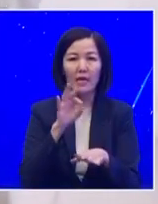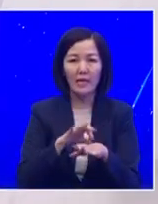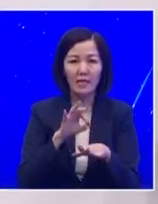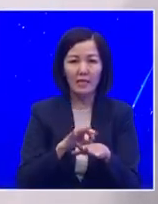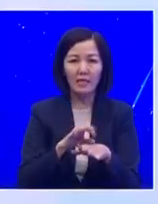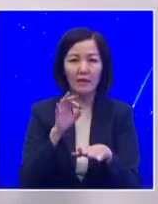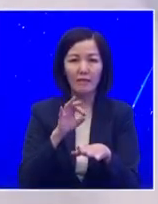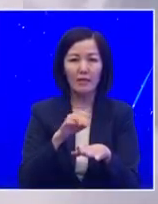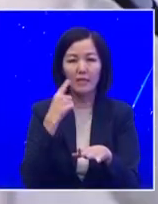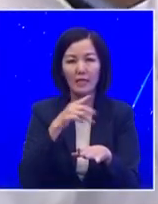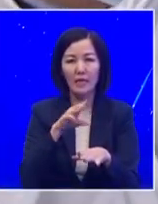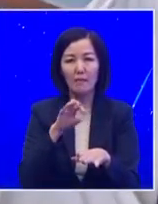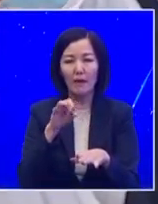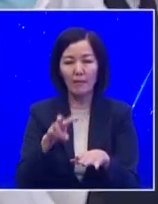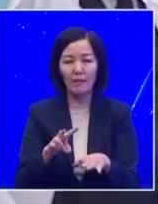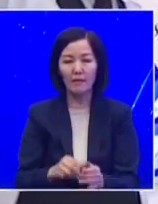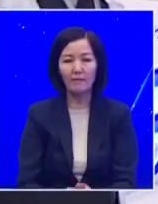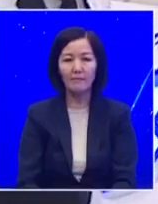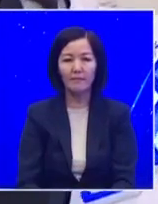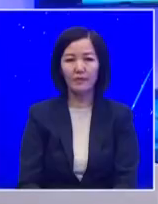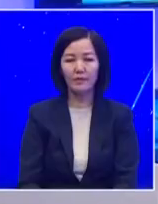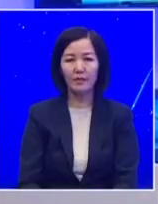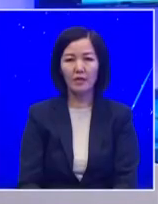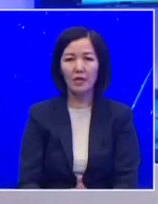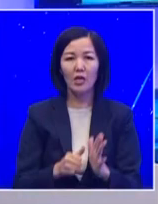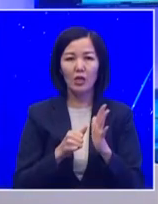хроническими заболеваниями, сказал Аскар Мамин.